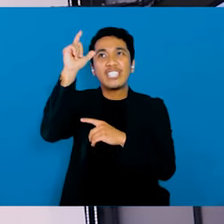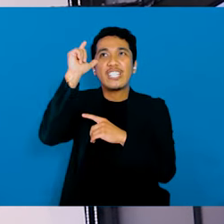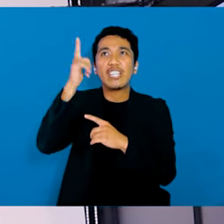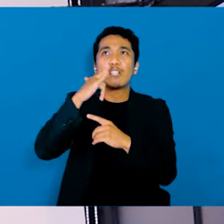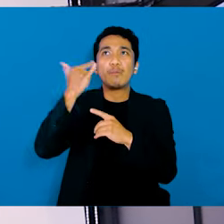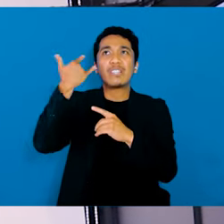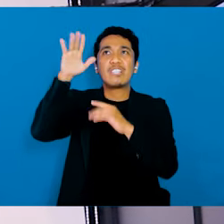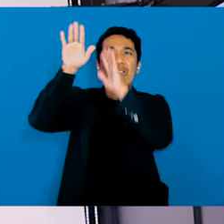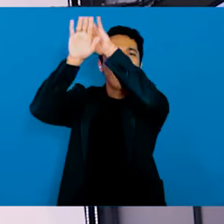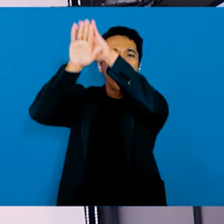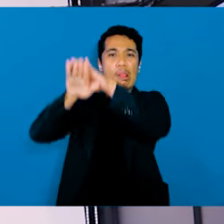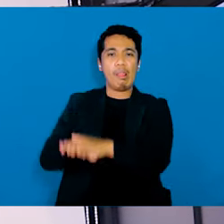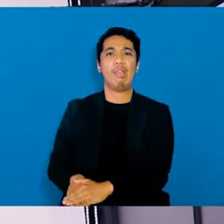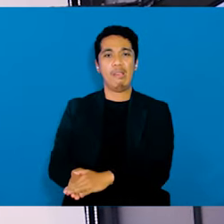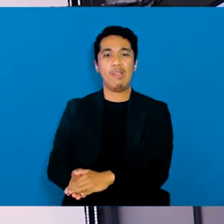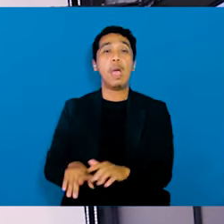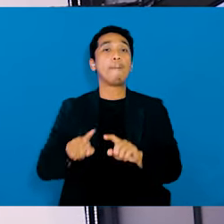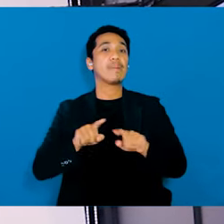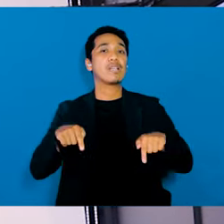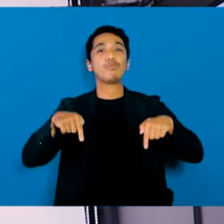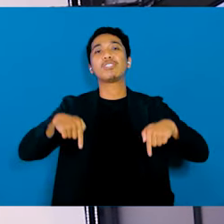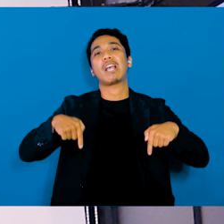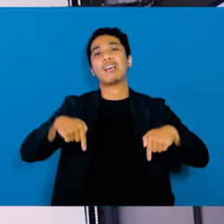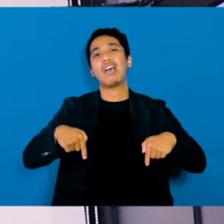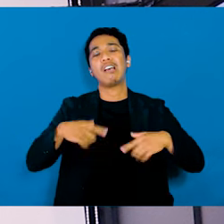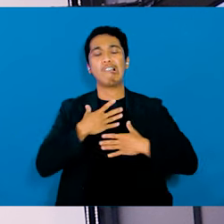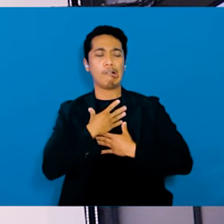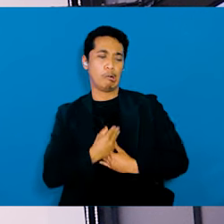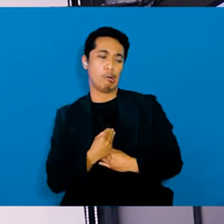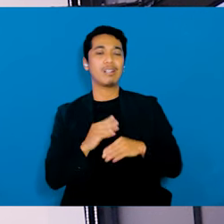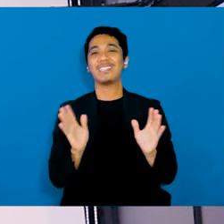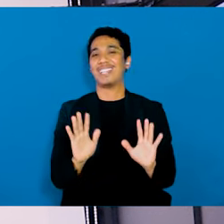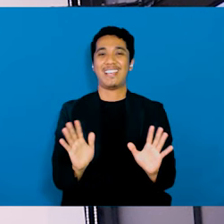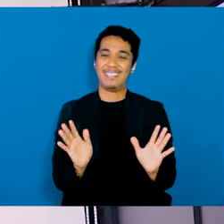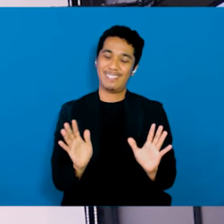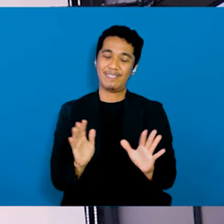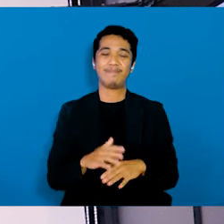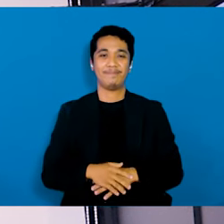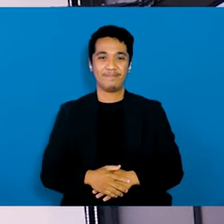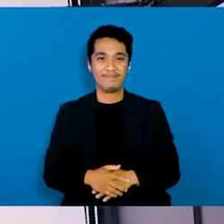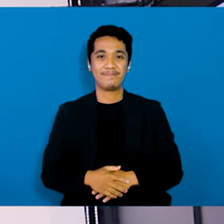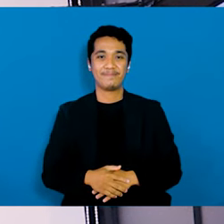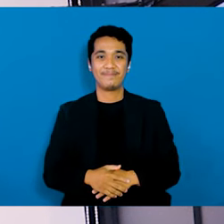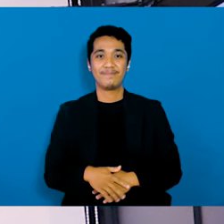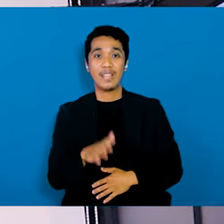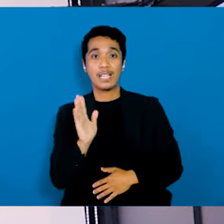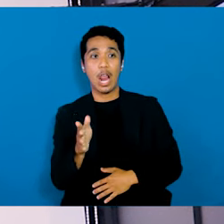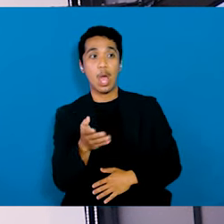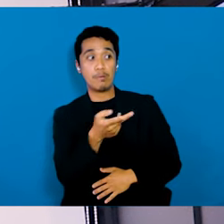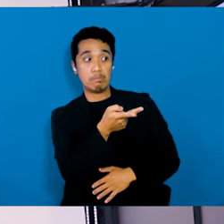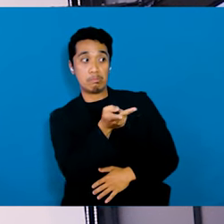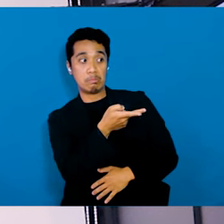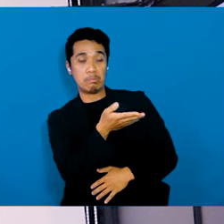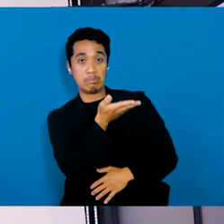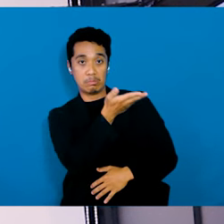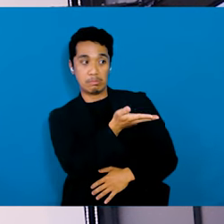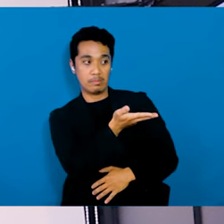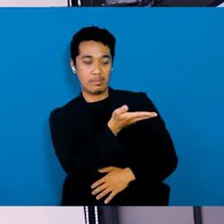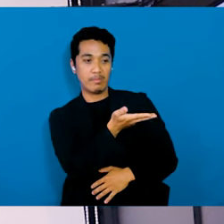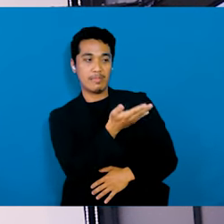saya kubur gitu. Ya walaupun sekarang saya tidak menyesalinya sih Bu. Kalau Mbak Ipung, Bu